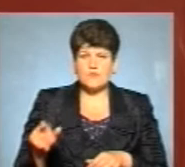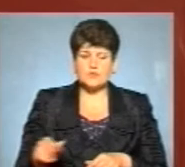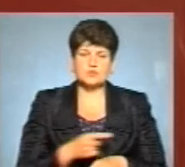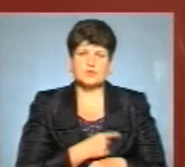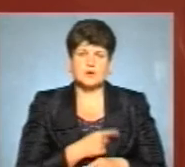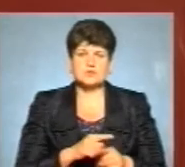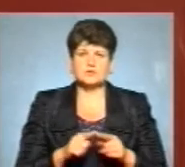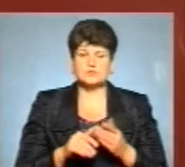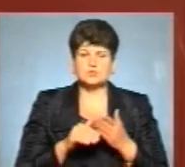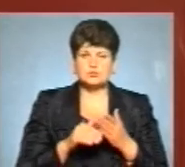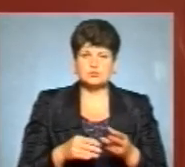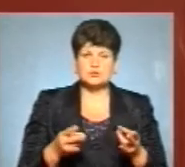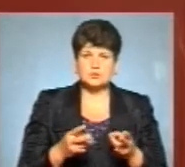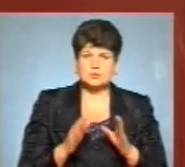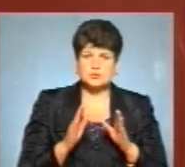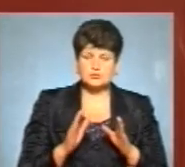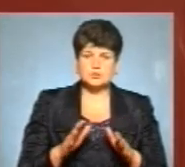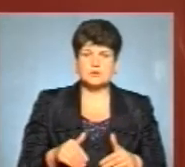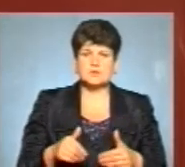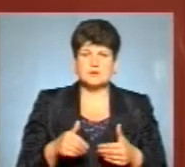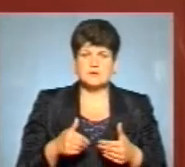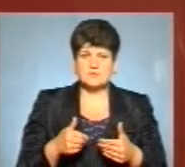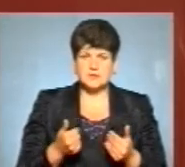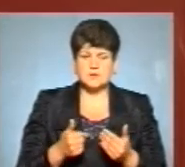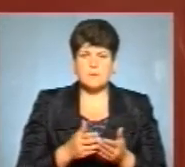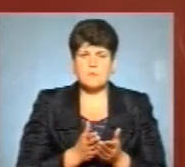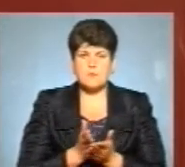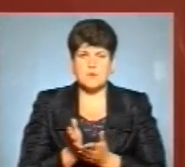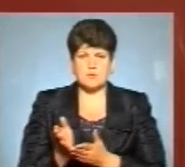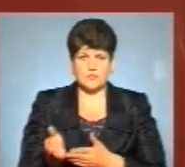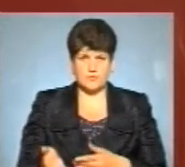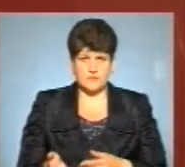лікарні швидкої допомоги потрібно буде вдаватися до перепрофілювання, правильно?